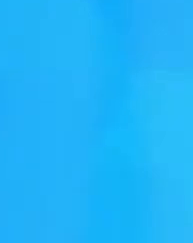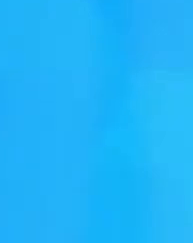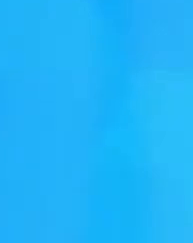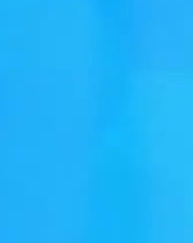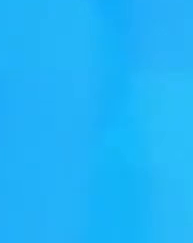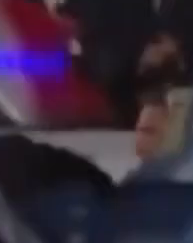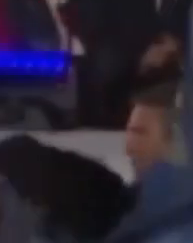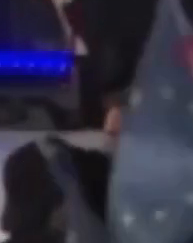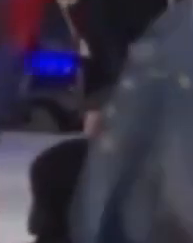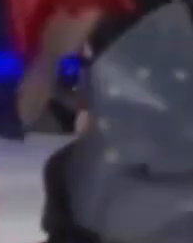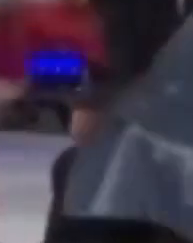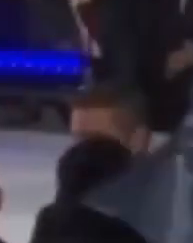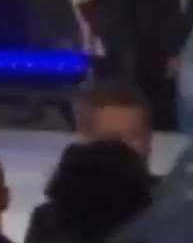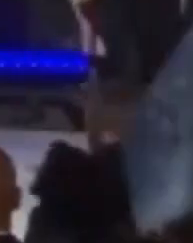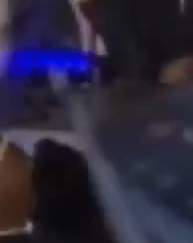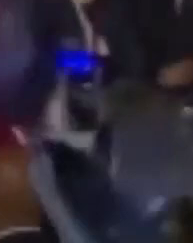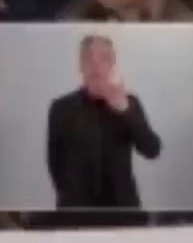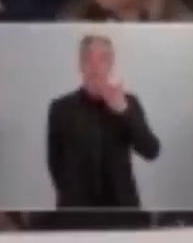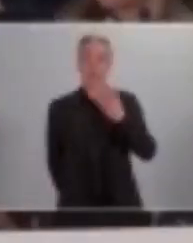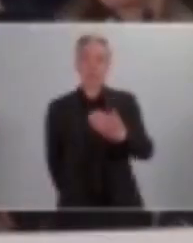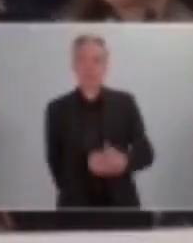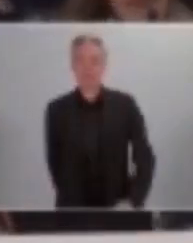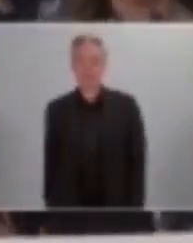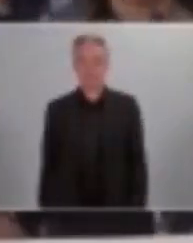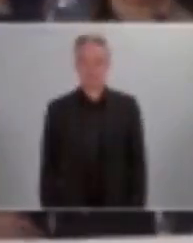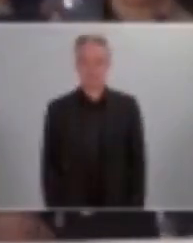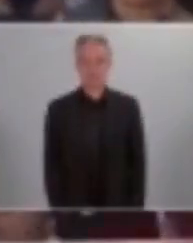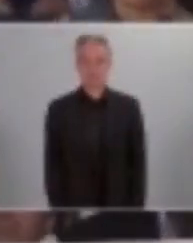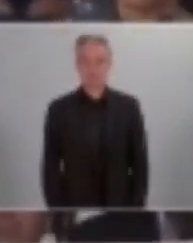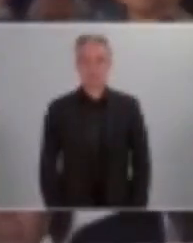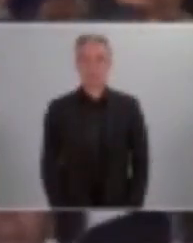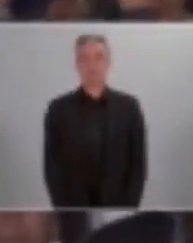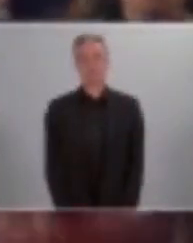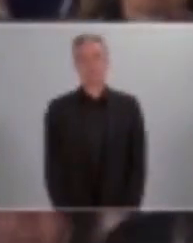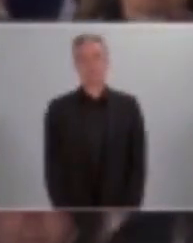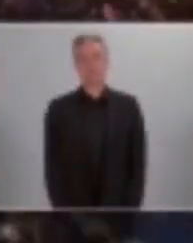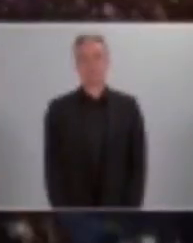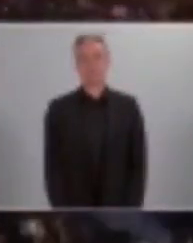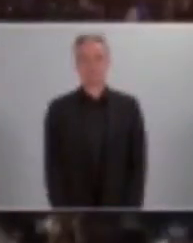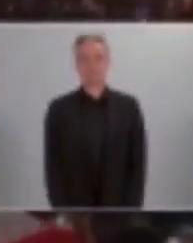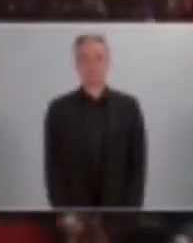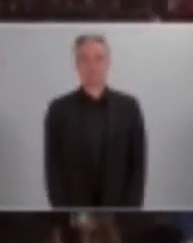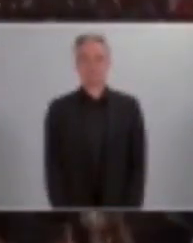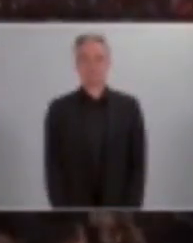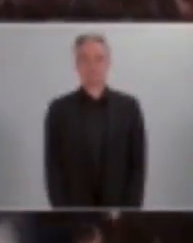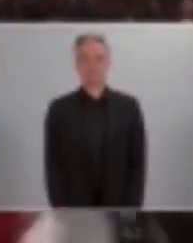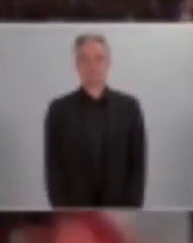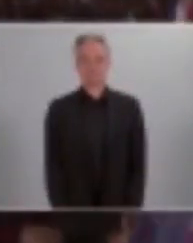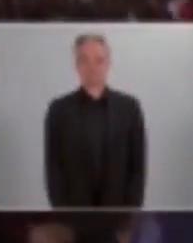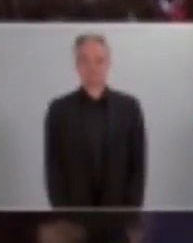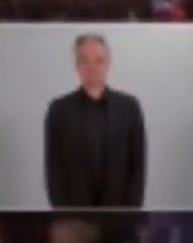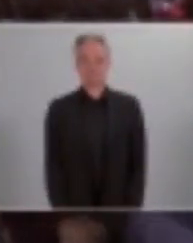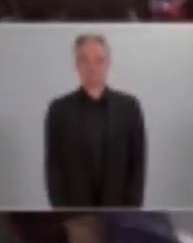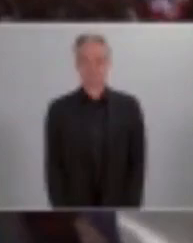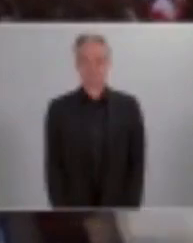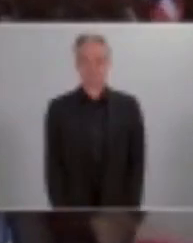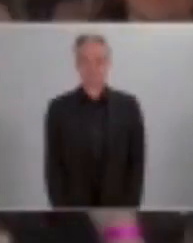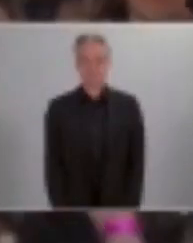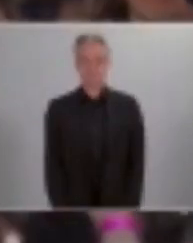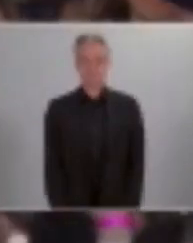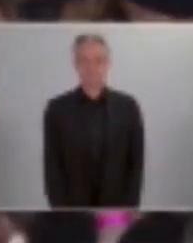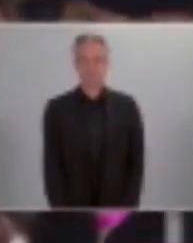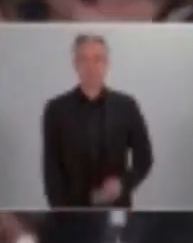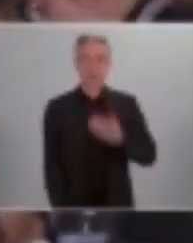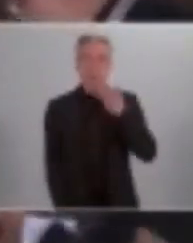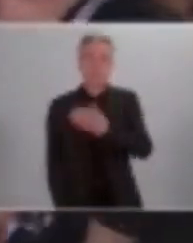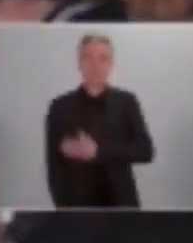างใจแค่มาครงเท่านั้นแต่ว่ายังให้ความไว้วางใจให้ประเทศของตนคงอยู่กับสหภาพยุโรปด้วยนี่นะคะส่